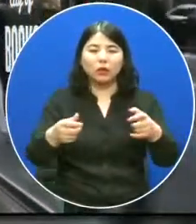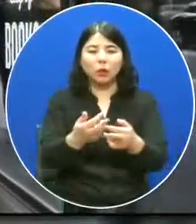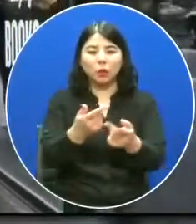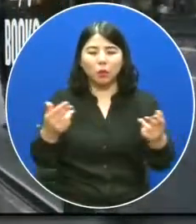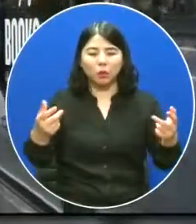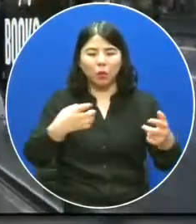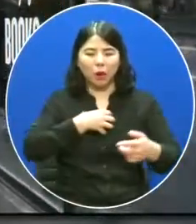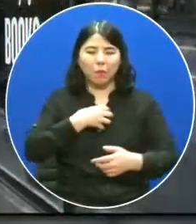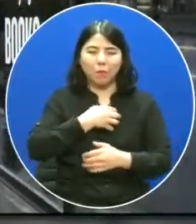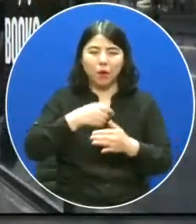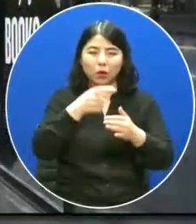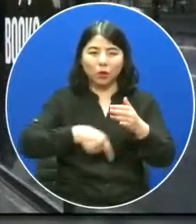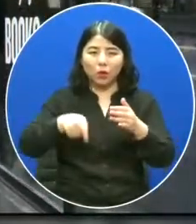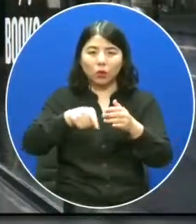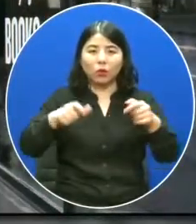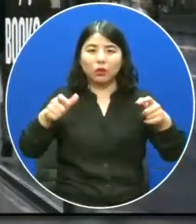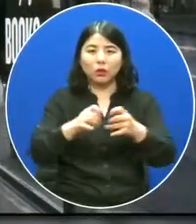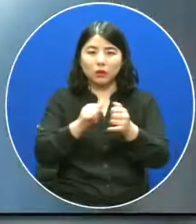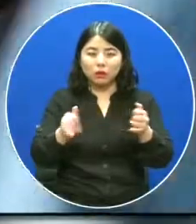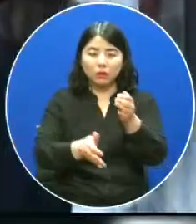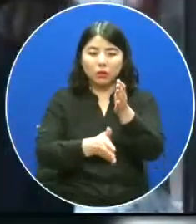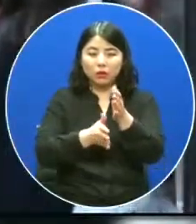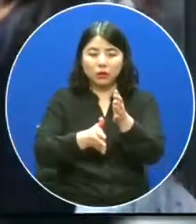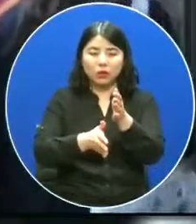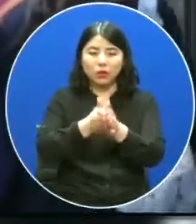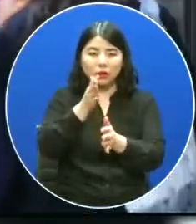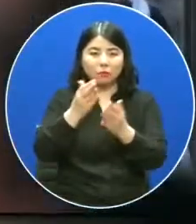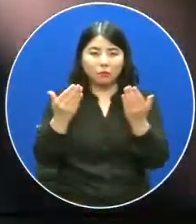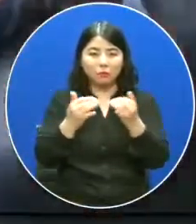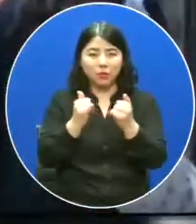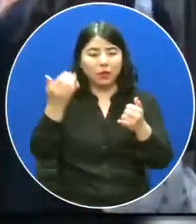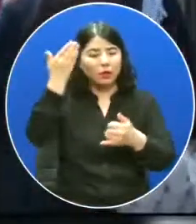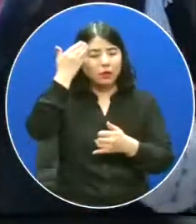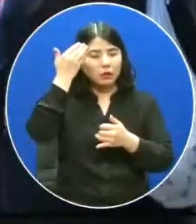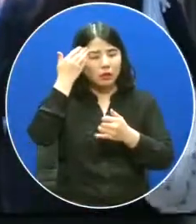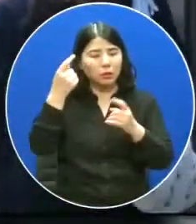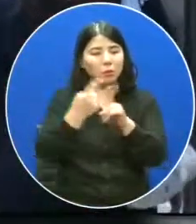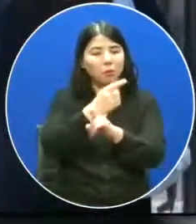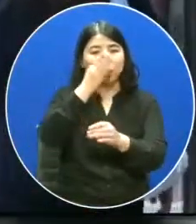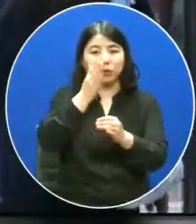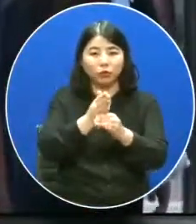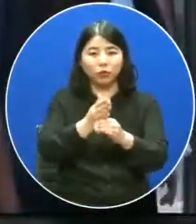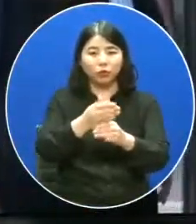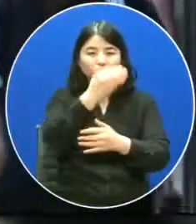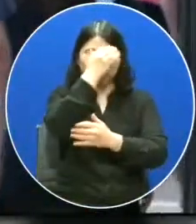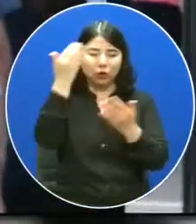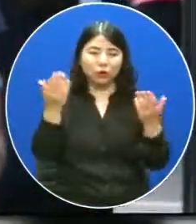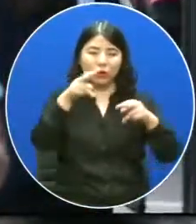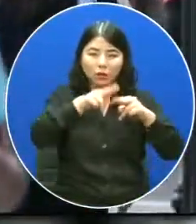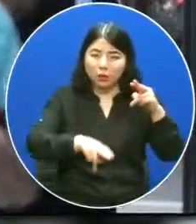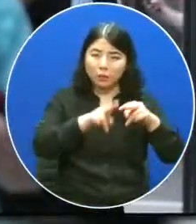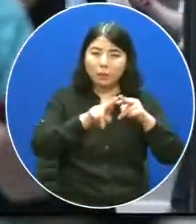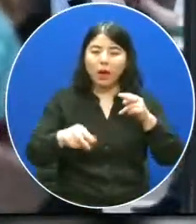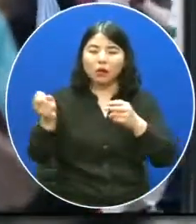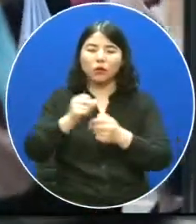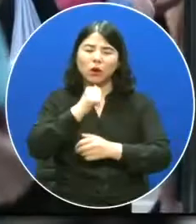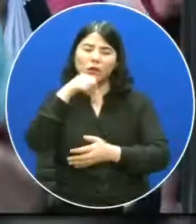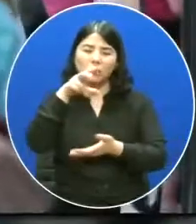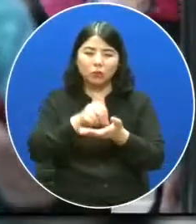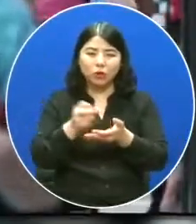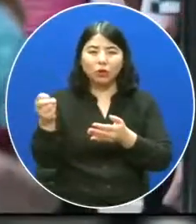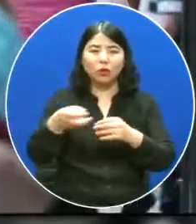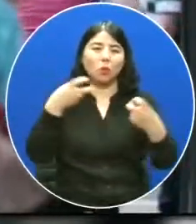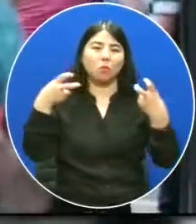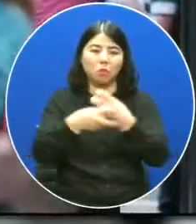속에서 지역의 시민의식이 개방되고 있다는 느낌을 받았는데요. 청년 실업과 빈곤 문제를 비롯하여